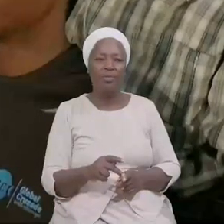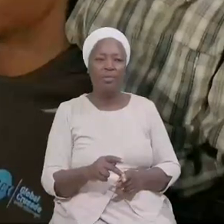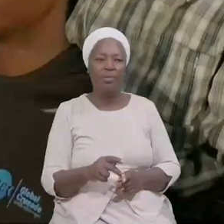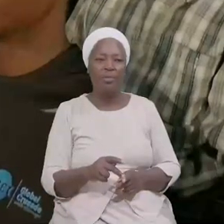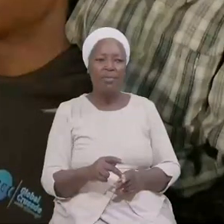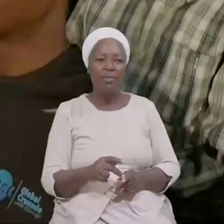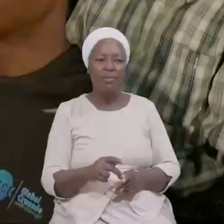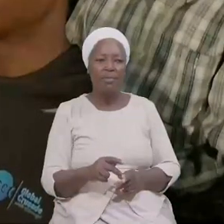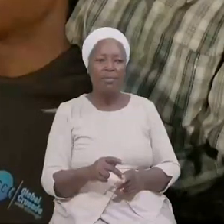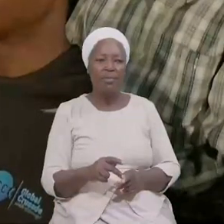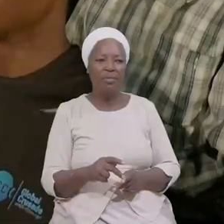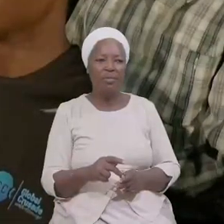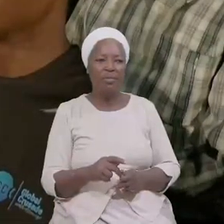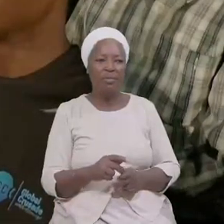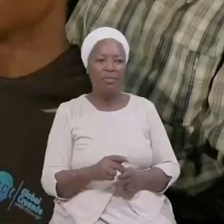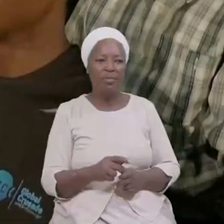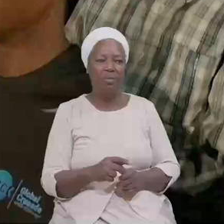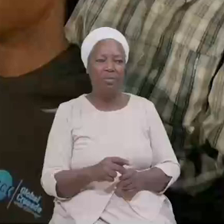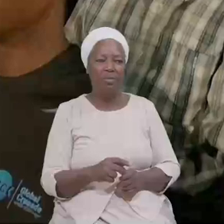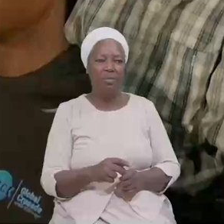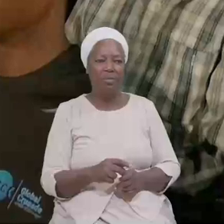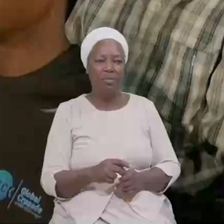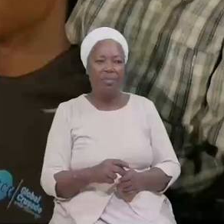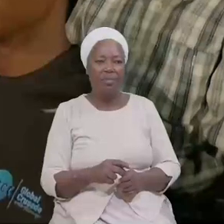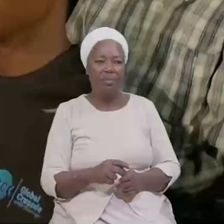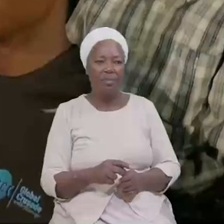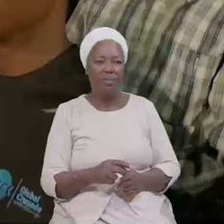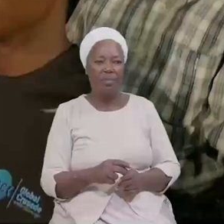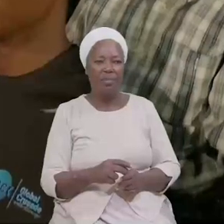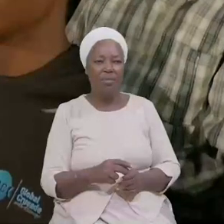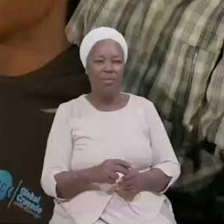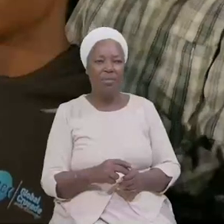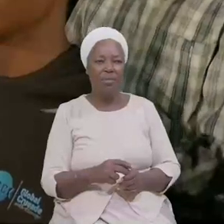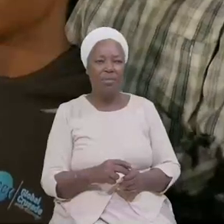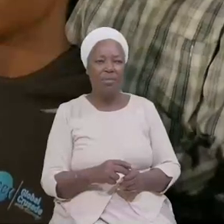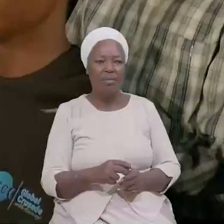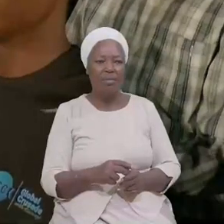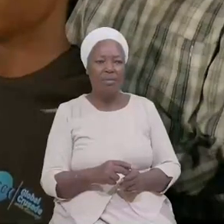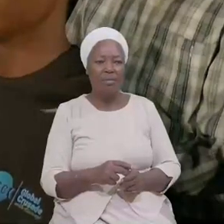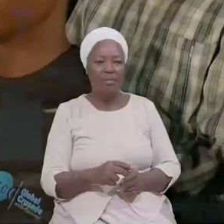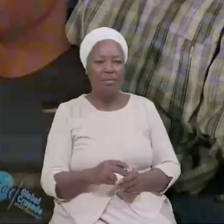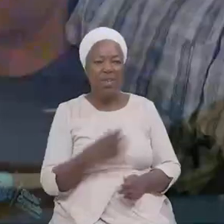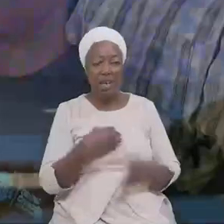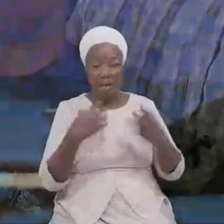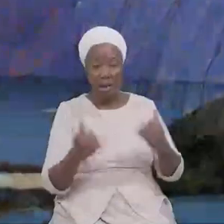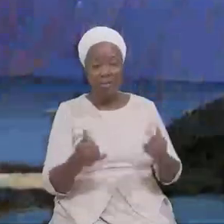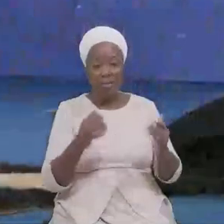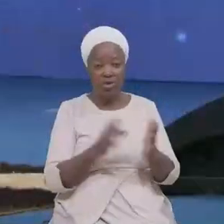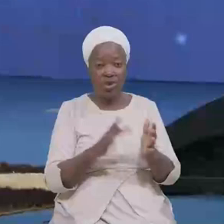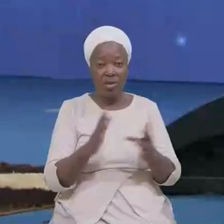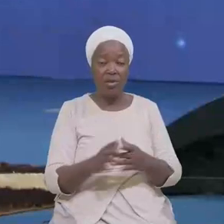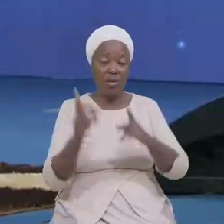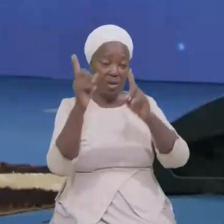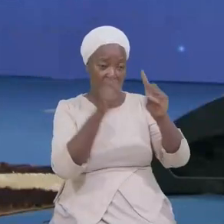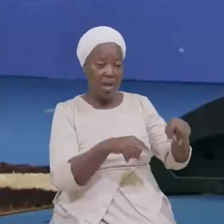une seule personne. Non? Maintenant, Jésus est venu